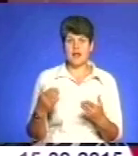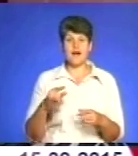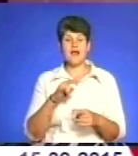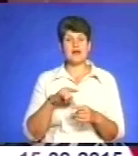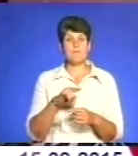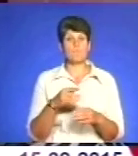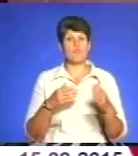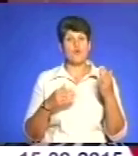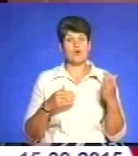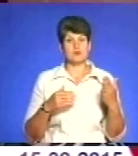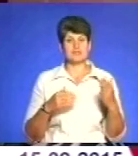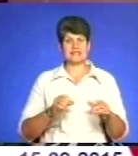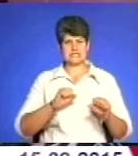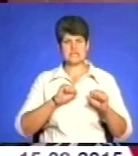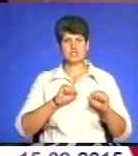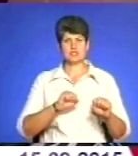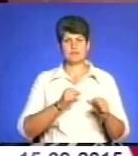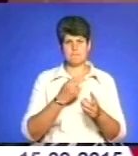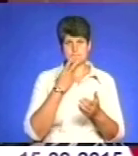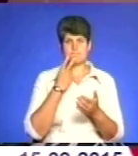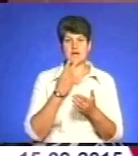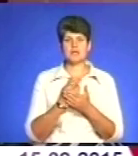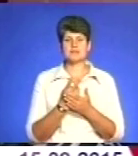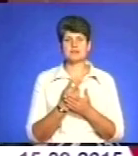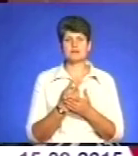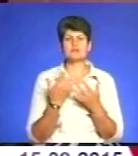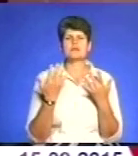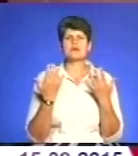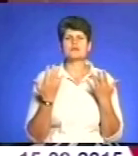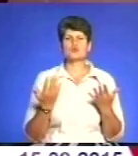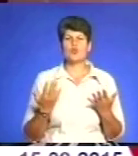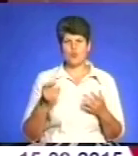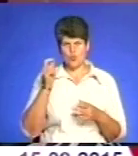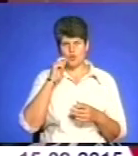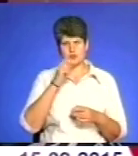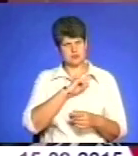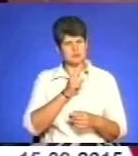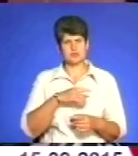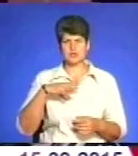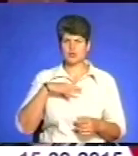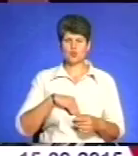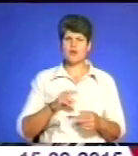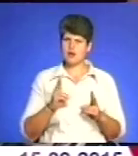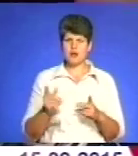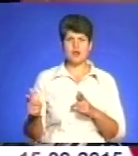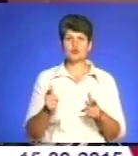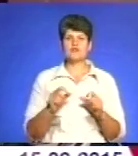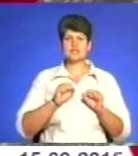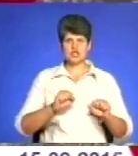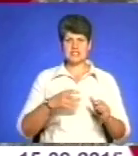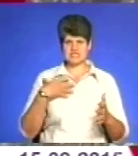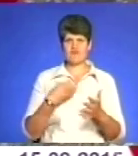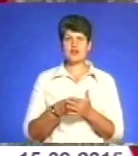аэропорт, его защита показала всем, насколько... Українці сильні духом і як вони готові захищати свою